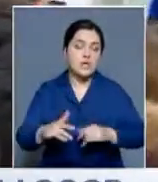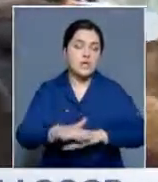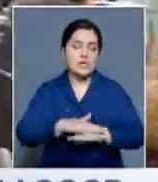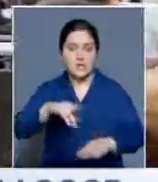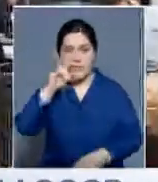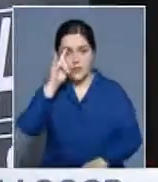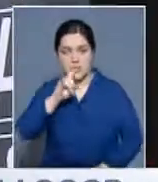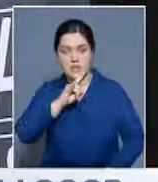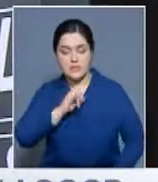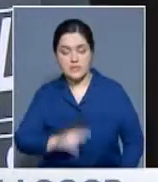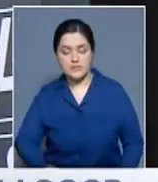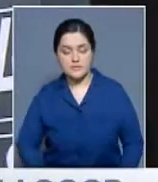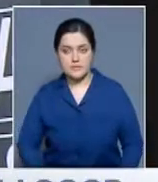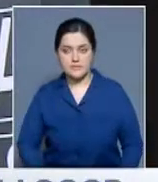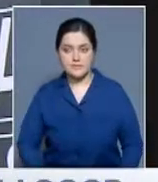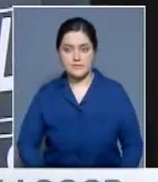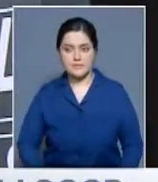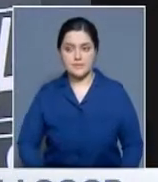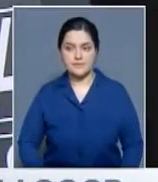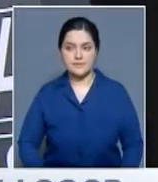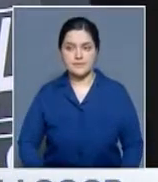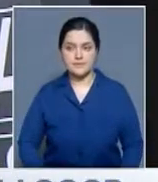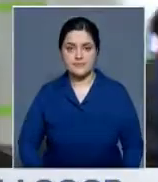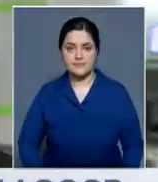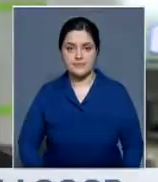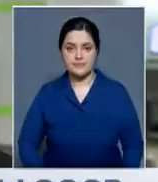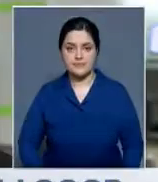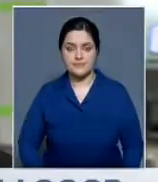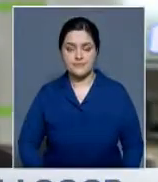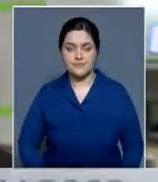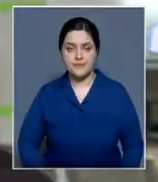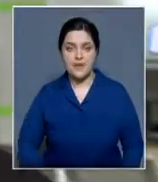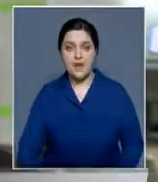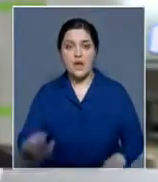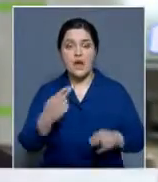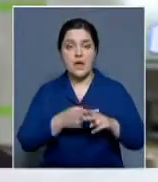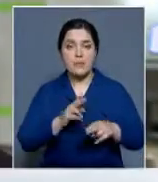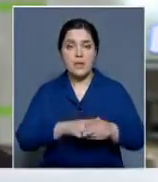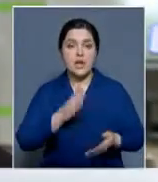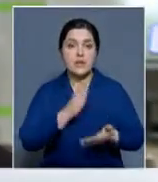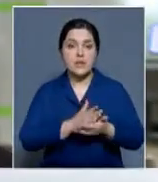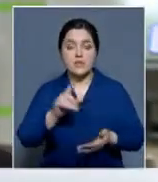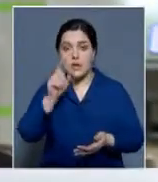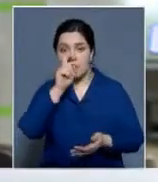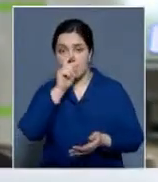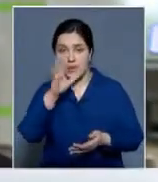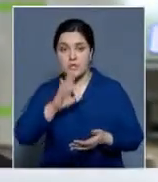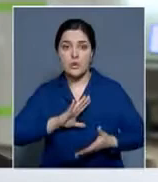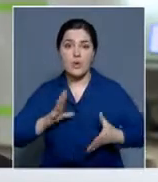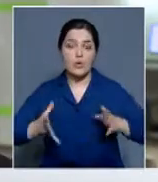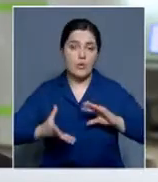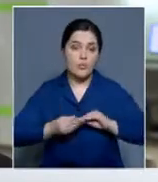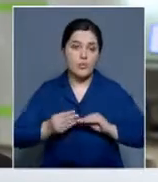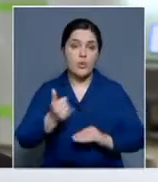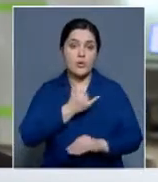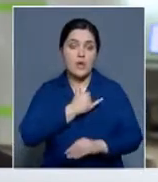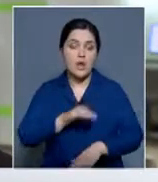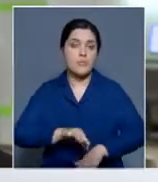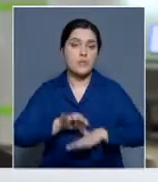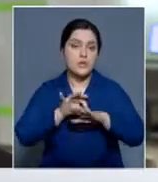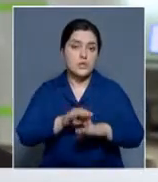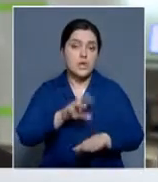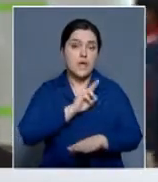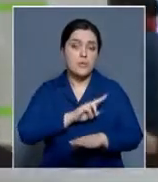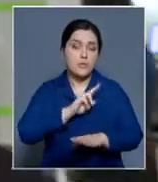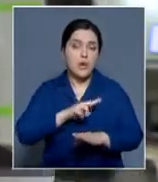Казахстане. Есть положительные отзывы. На постоянной основе у нас проводятся работы по